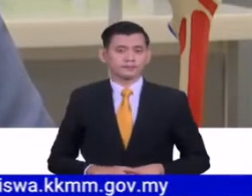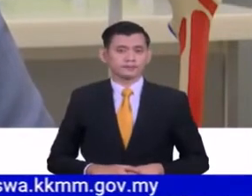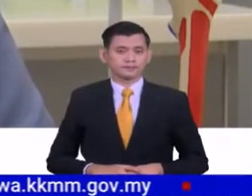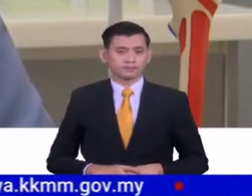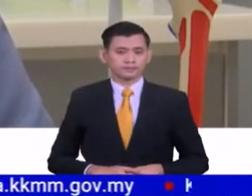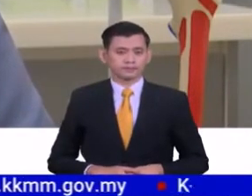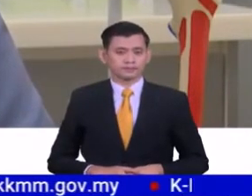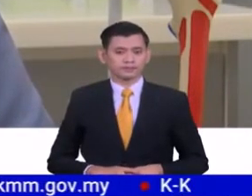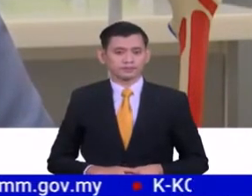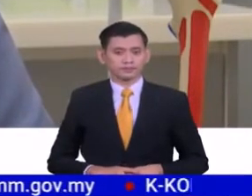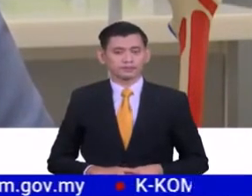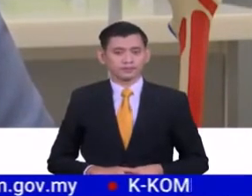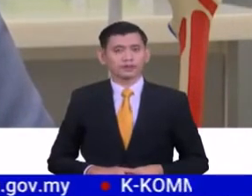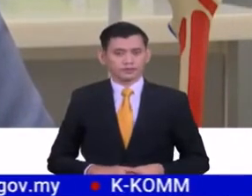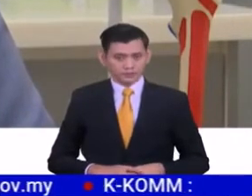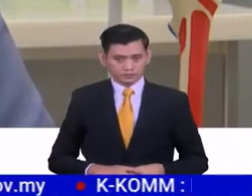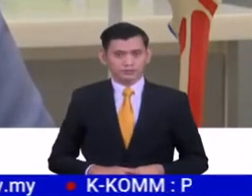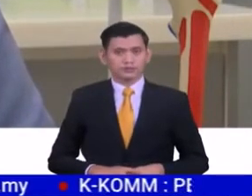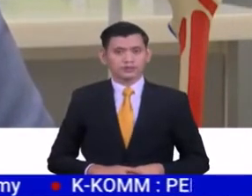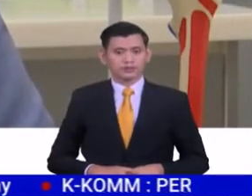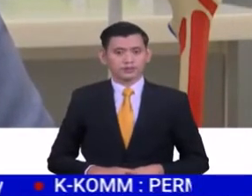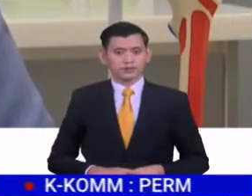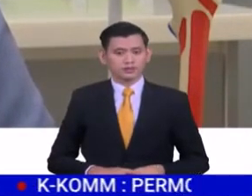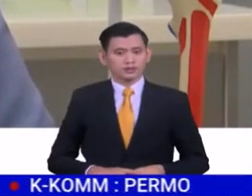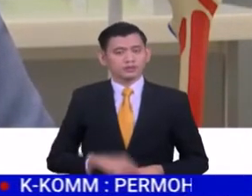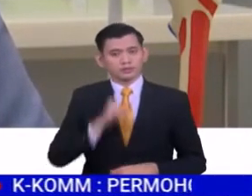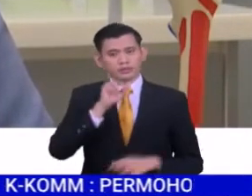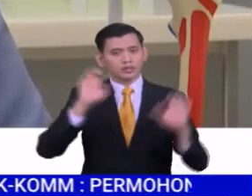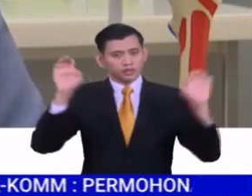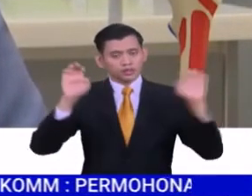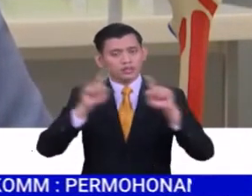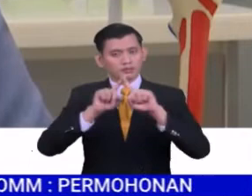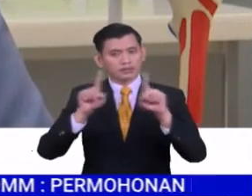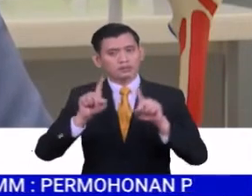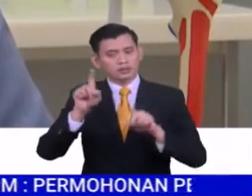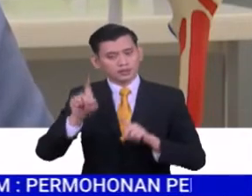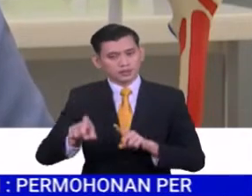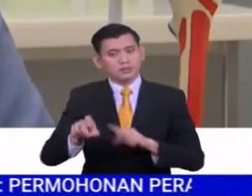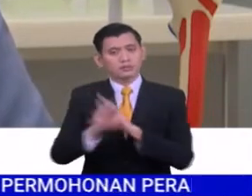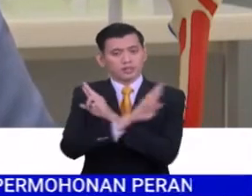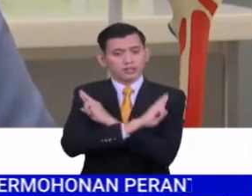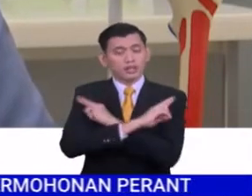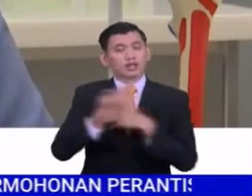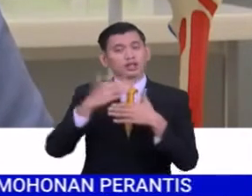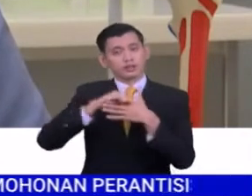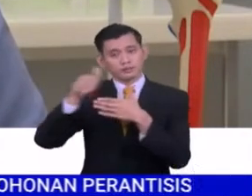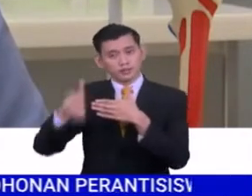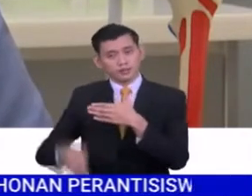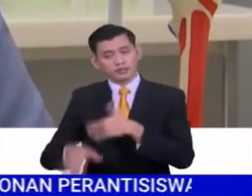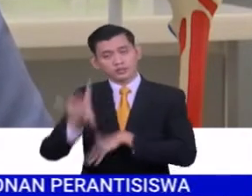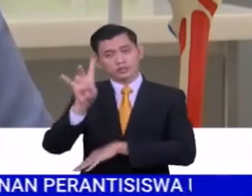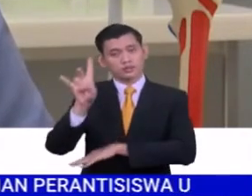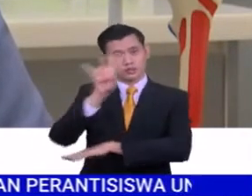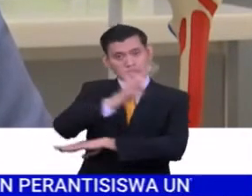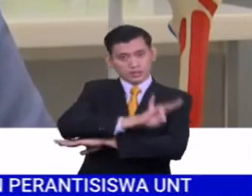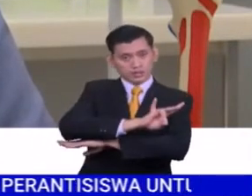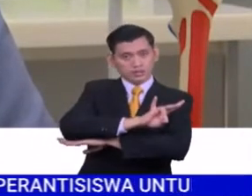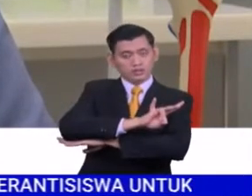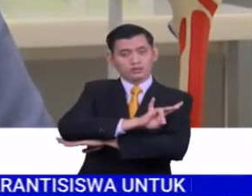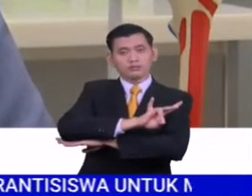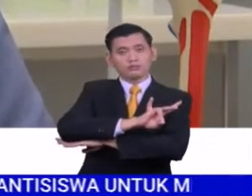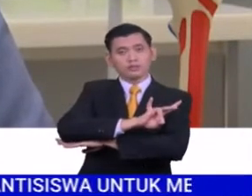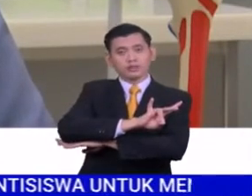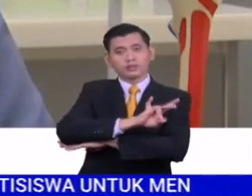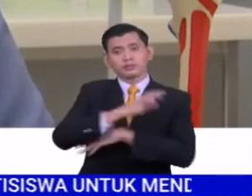yang daily activity dia buat, bukan exercise, melainkan rehat. Selepas tamat 7 hari ini